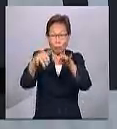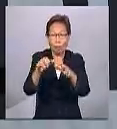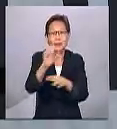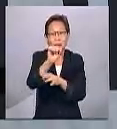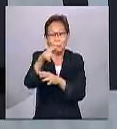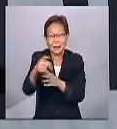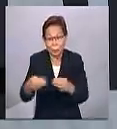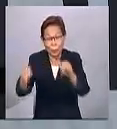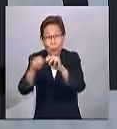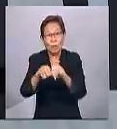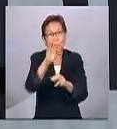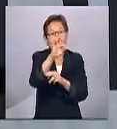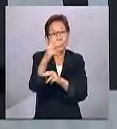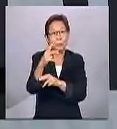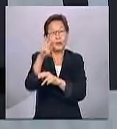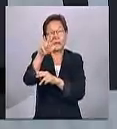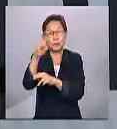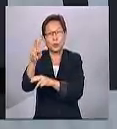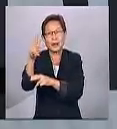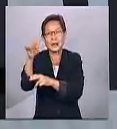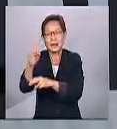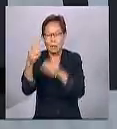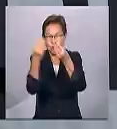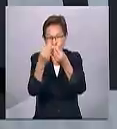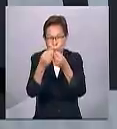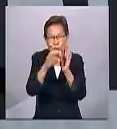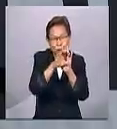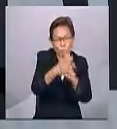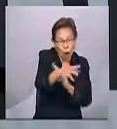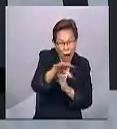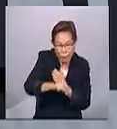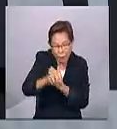19,032 kes, dan bilangan sampel yang telah diambil ialah